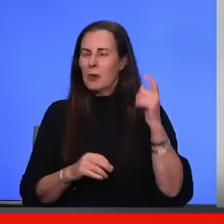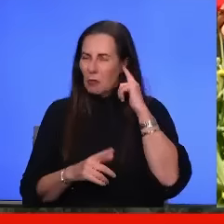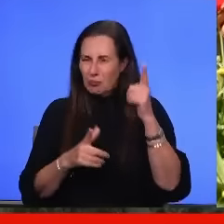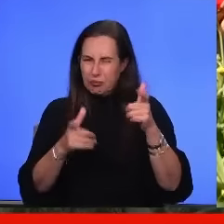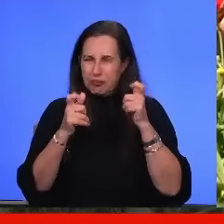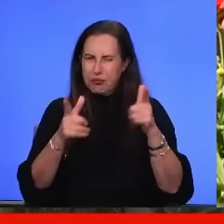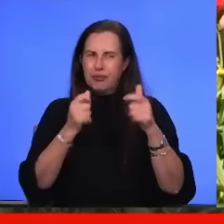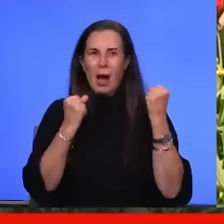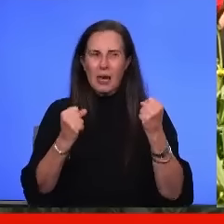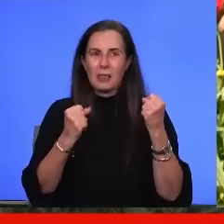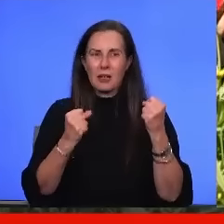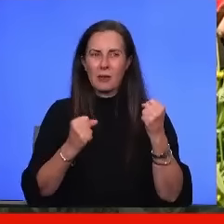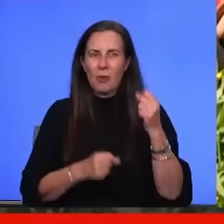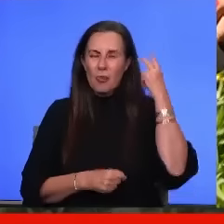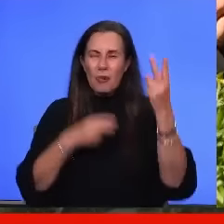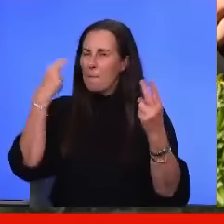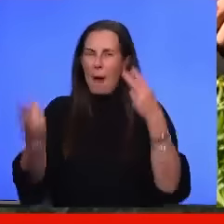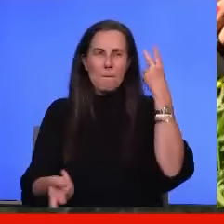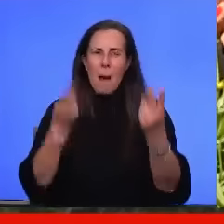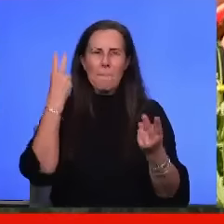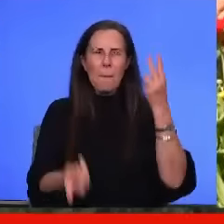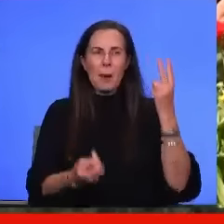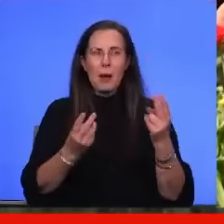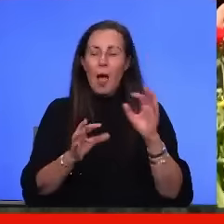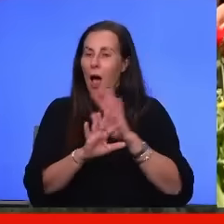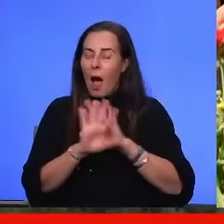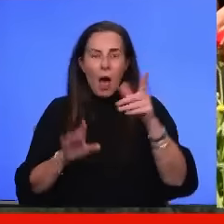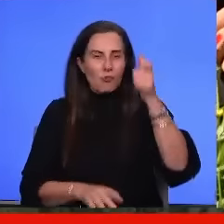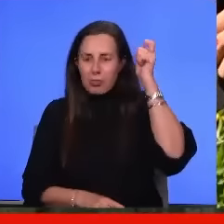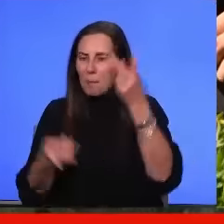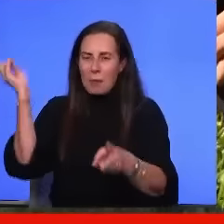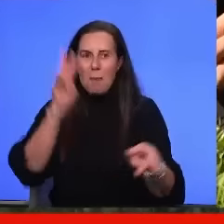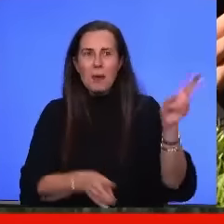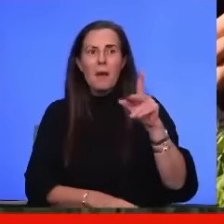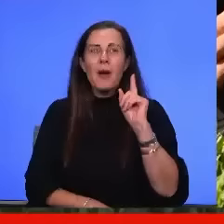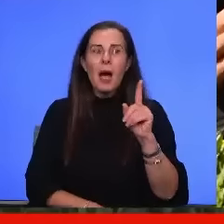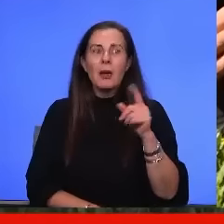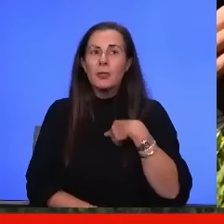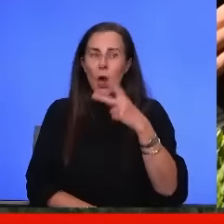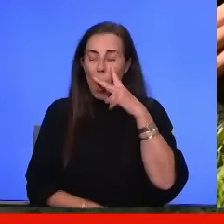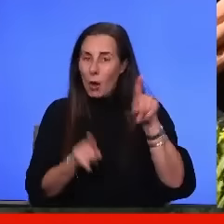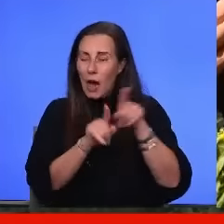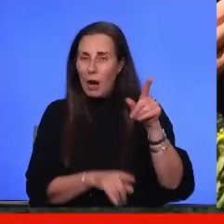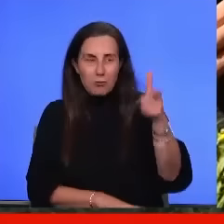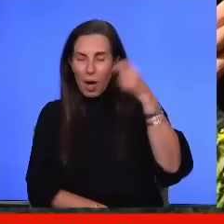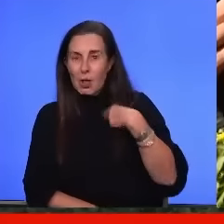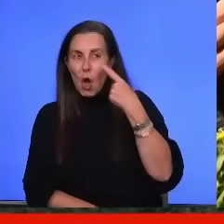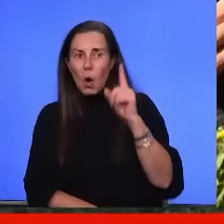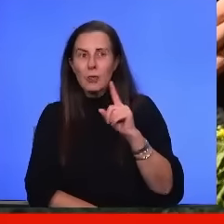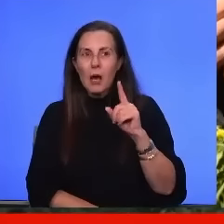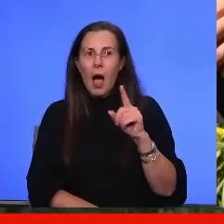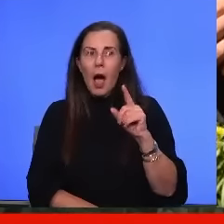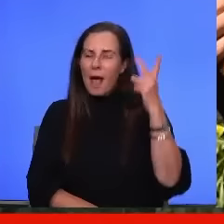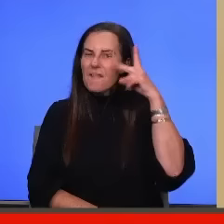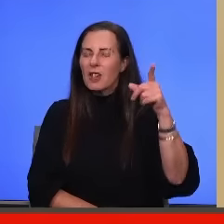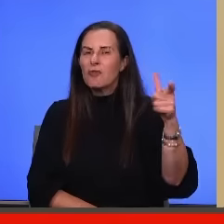כדורים. הוא נופל, הוא נופל, הוא נופל, הוא נופל, כאילו אנשים פשוט מקבלים את הכדור. ואז אני לא ראיתי את אביעד ממש מקבל כדור, אבל לפי הצרור הבנתי